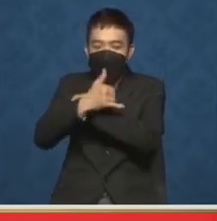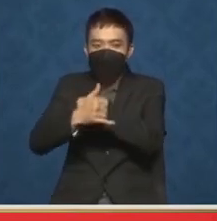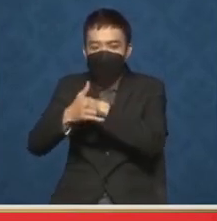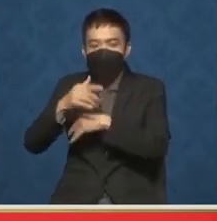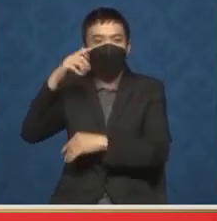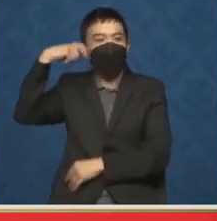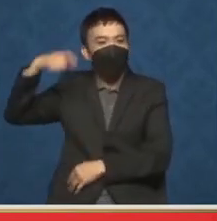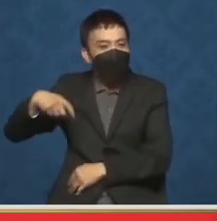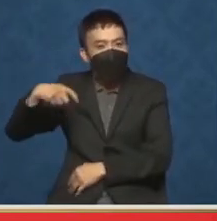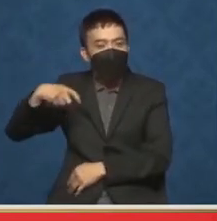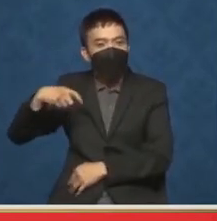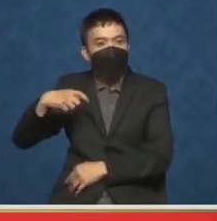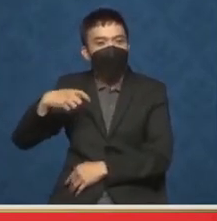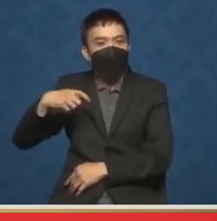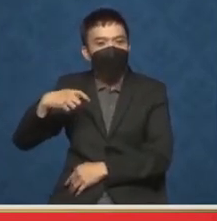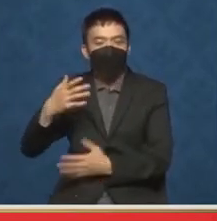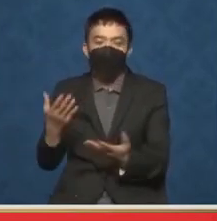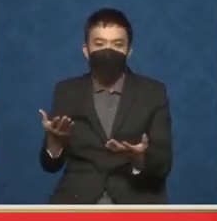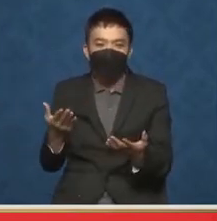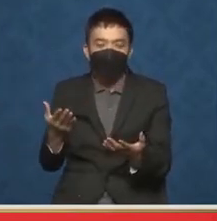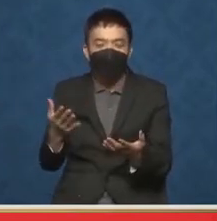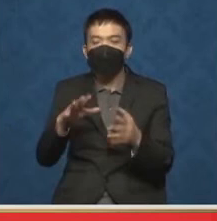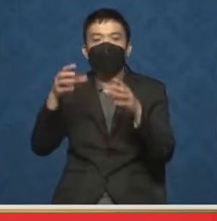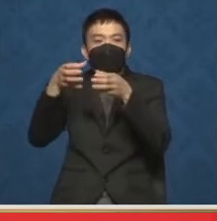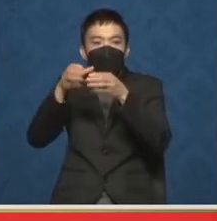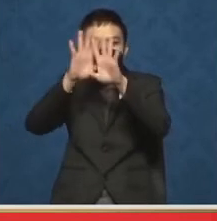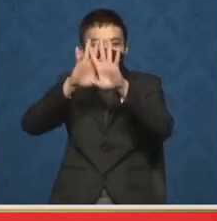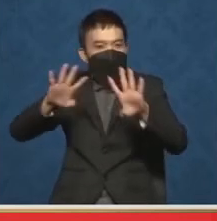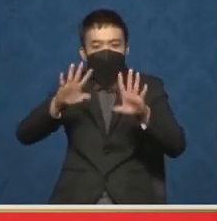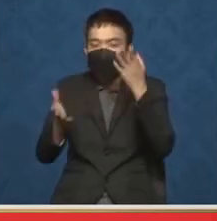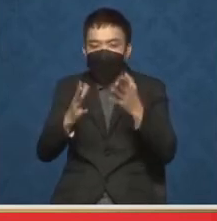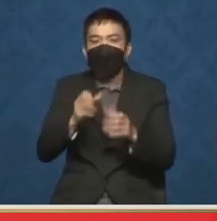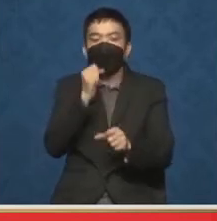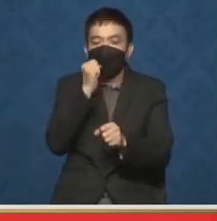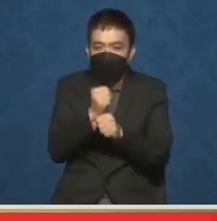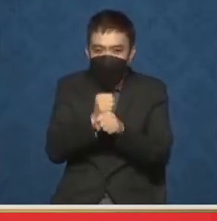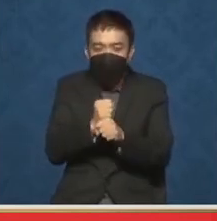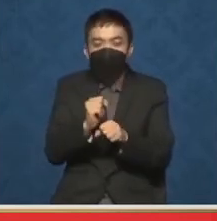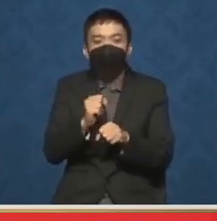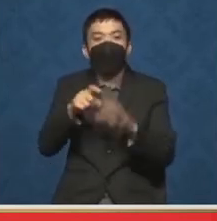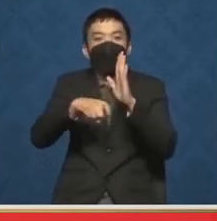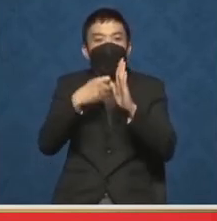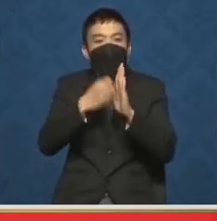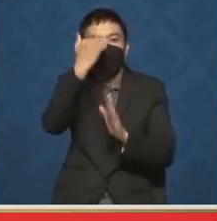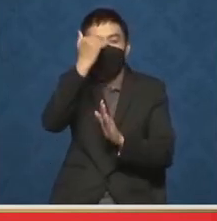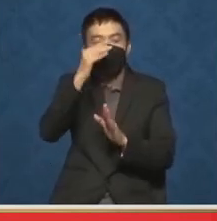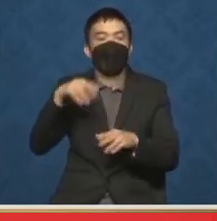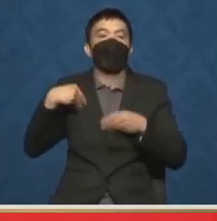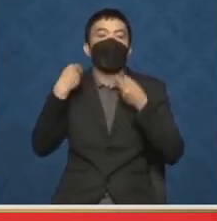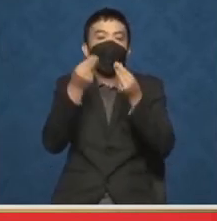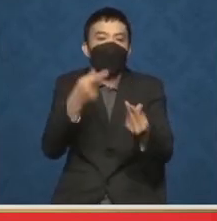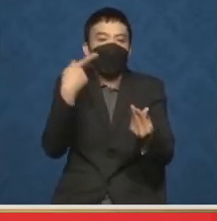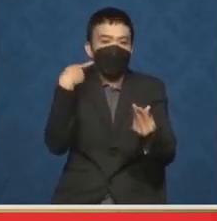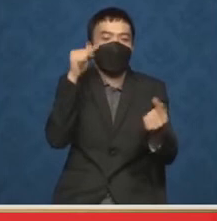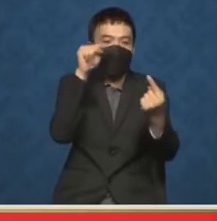หรใลัษณะที่ไปรวมกุมกับอรเซ็นกระตามทั้หมดก็ทำการเพื่อปงปโกขประเทศใย์ในภาพรมทั้หมดนะ